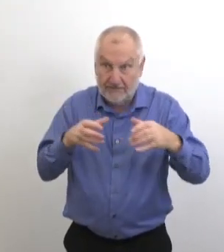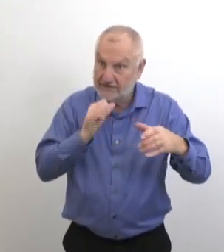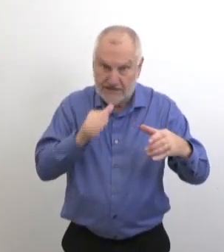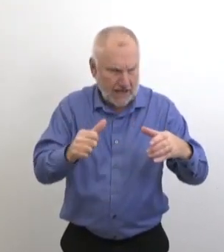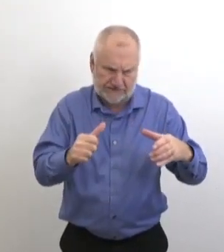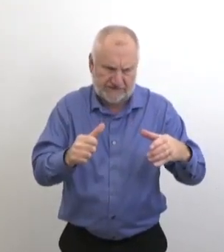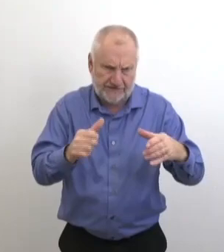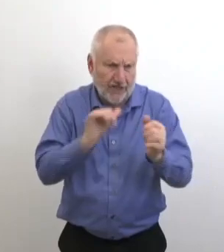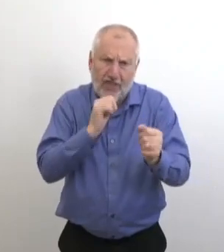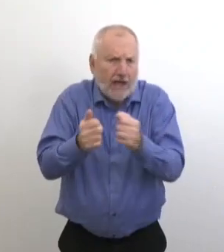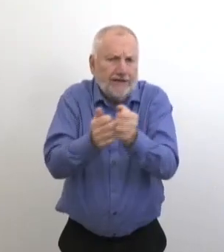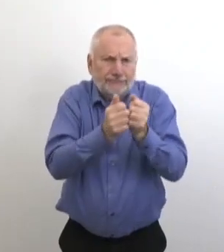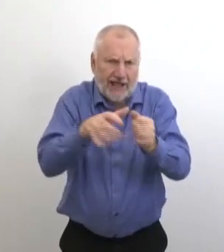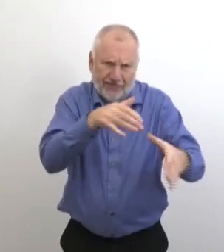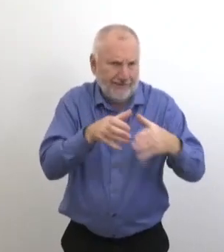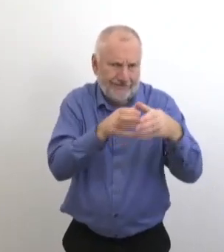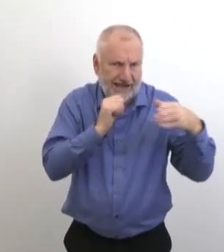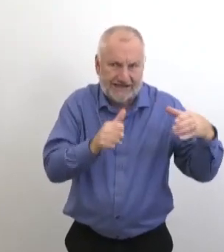Ils ne sont pas ensemble tout le temps.